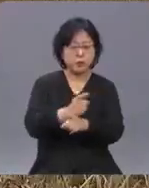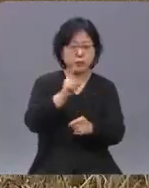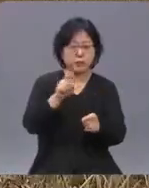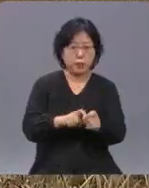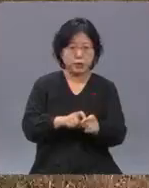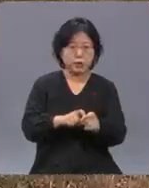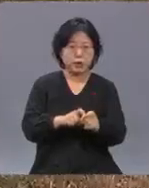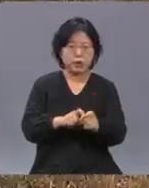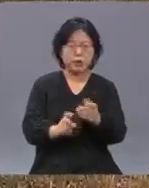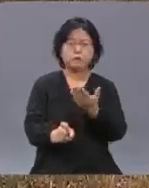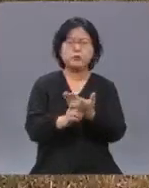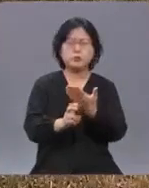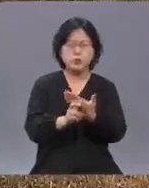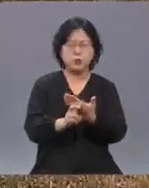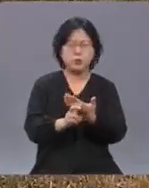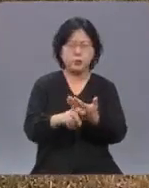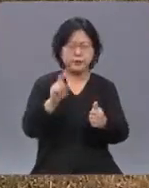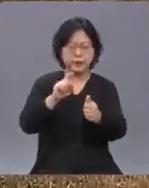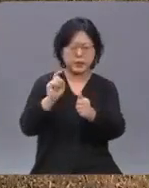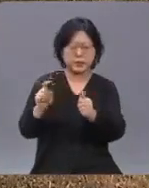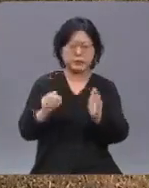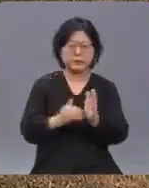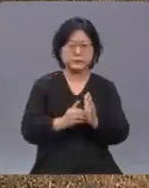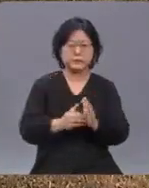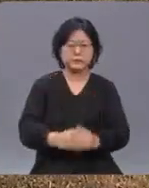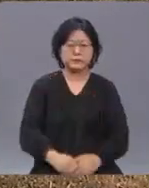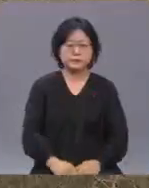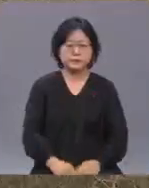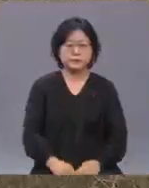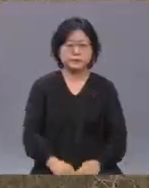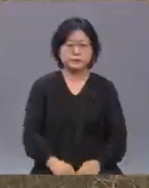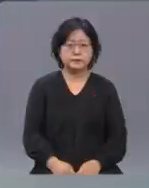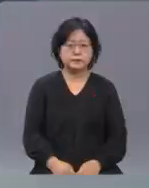등 위법한 행정이 다수 확인됐다고 밝혔습니다